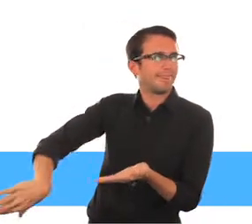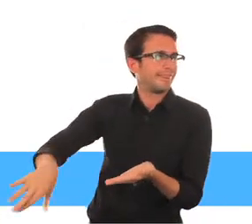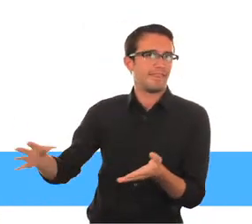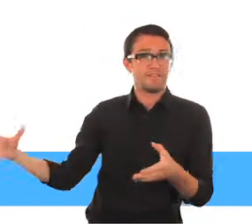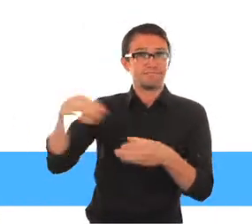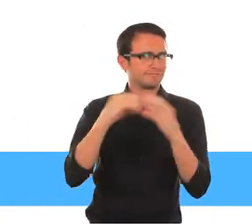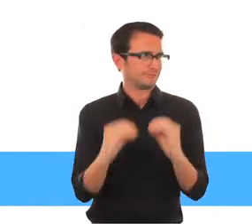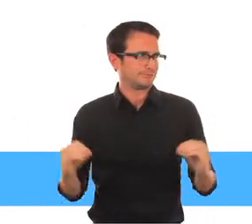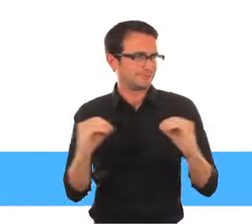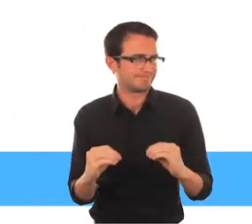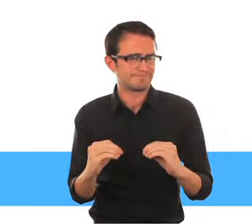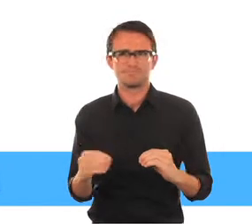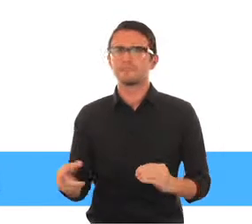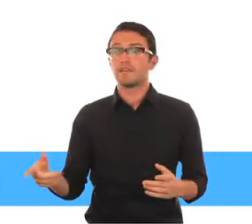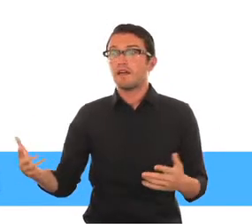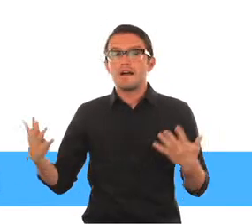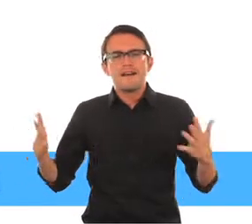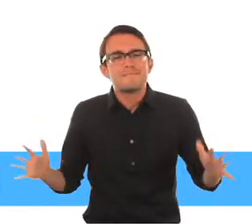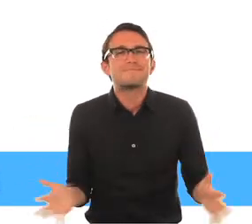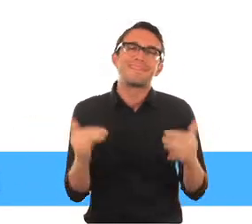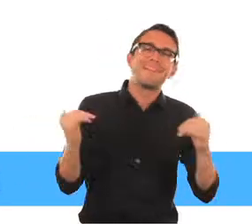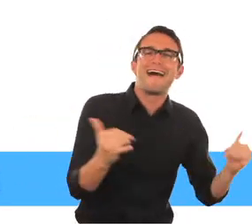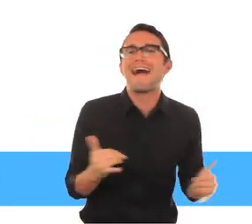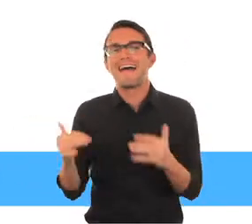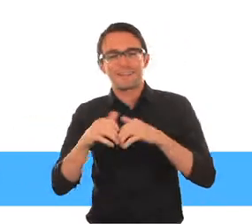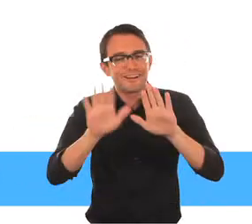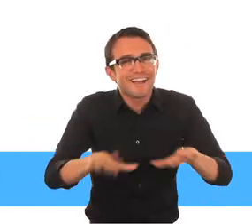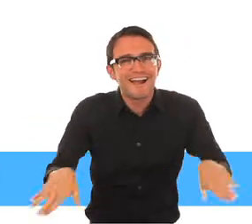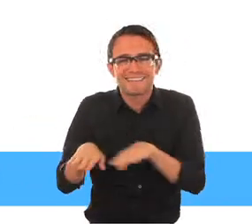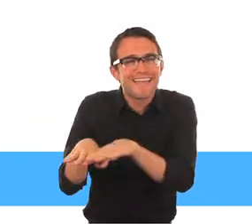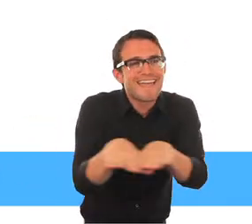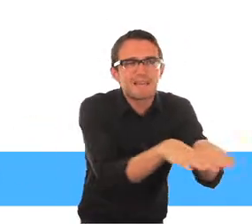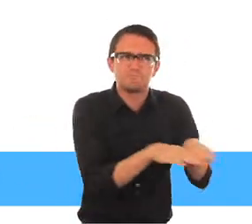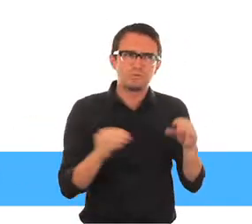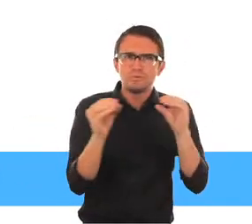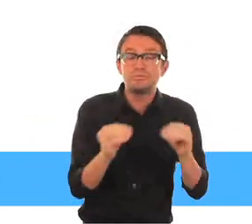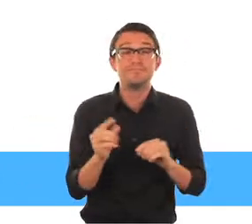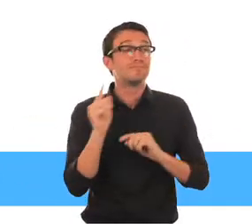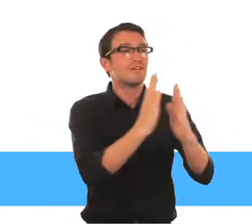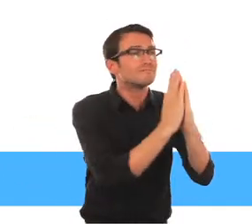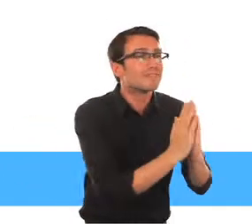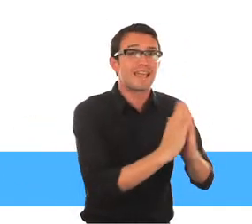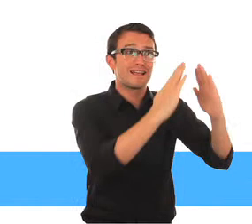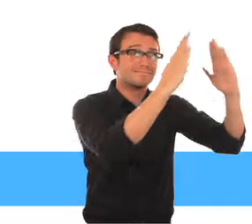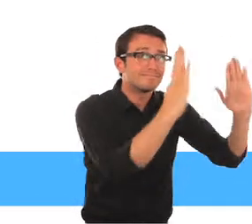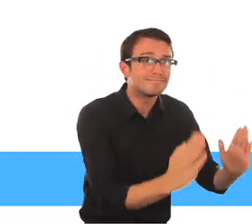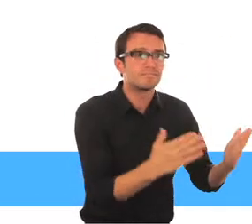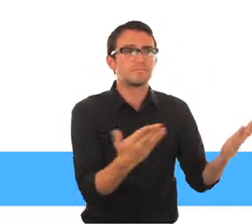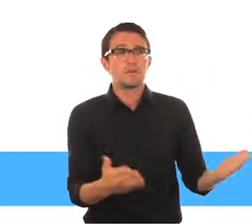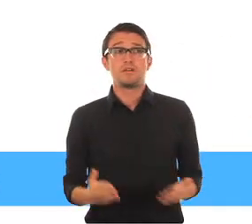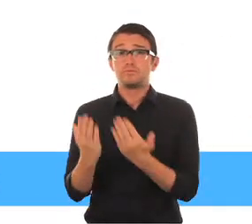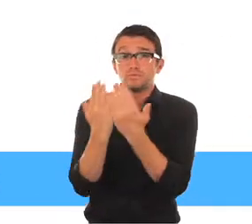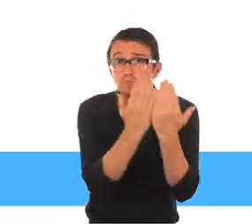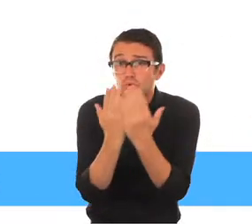de base, telles que jouer avec leurs camarades, être admis à l'école avec leurs frères et sœurs, aller à l'église et participer à leur communauté.